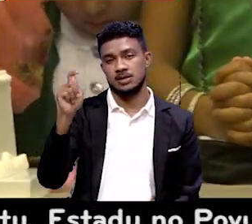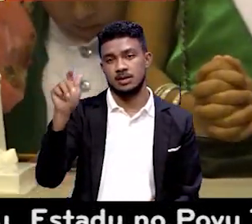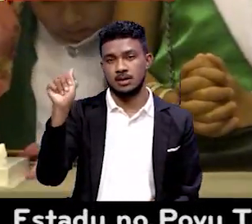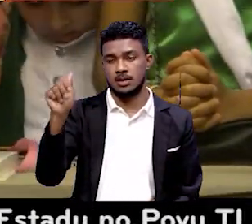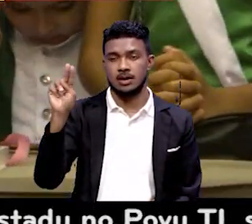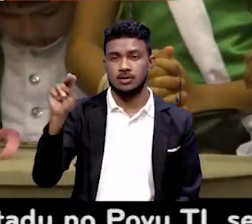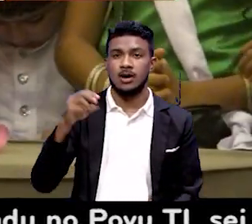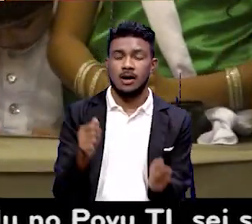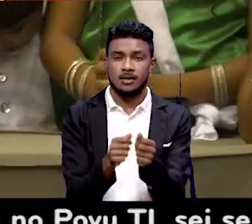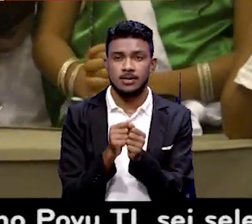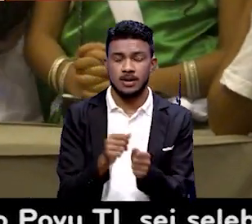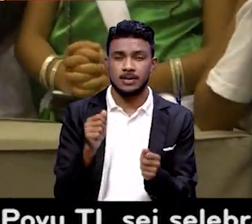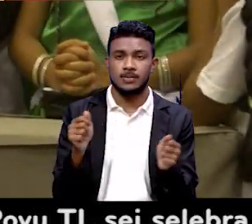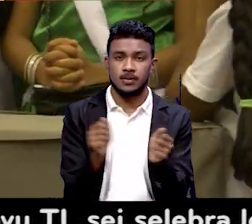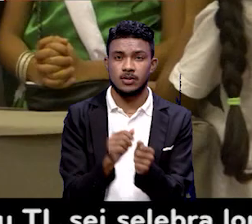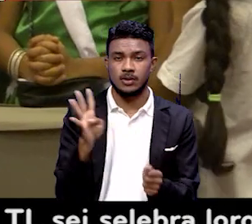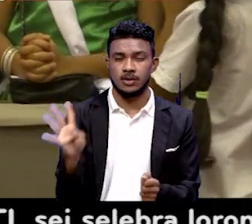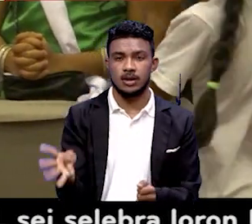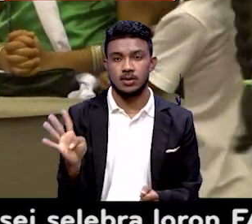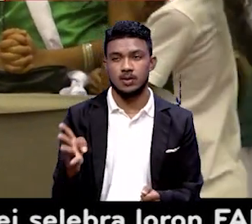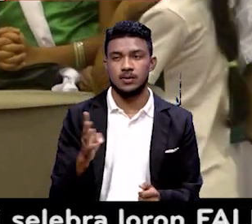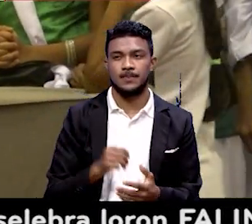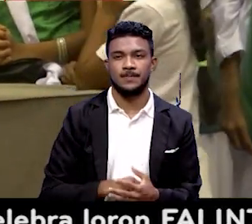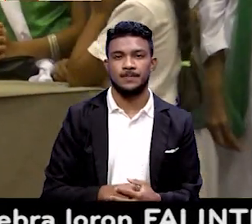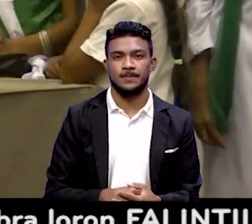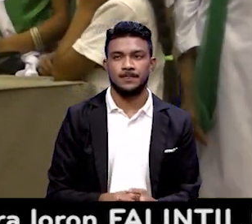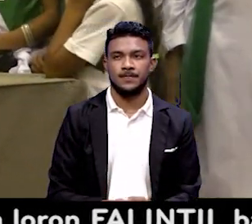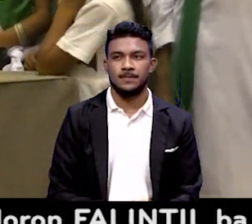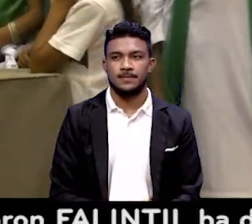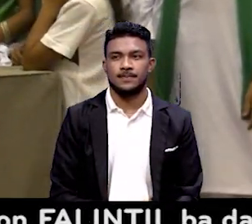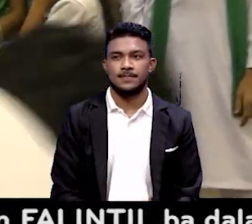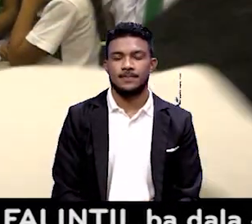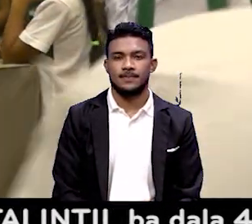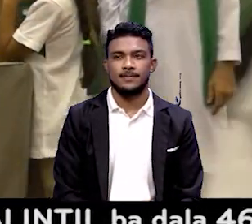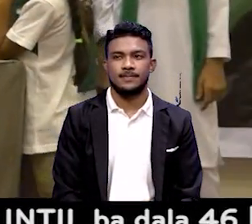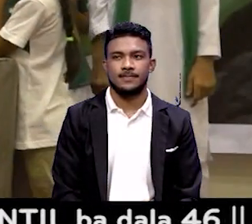besik hatnulu. Almeida dos Santos, bem-vinda Simenes Zemen.